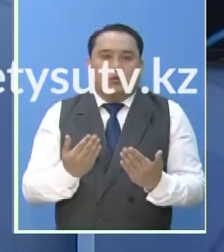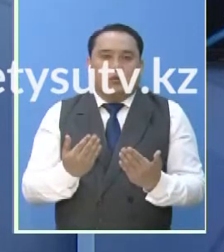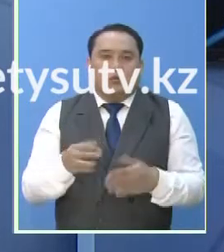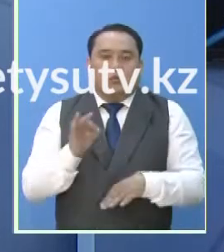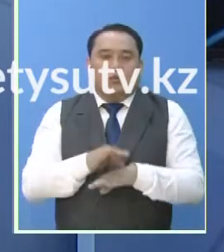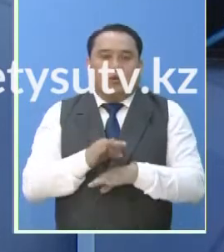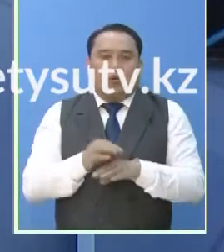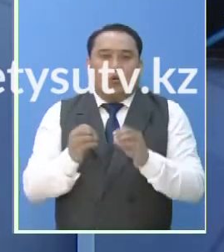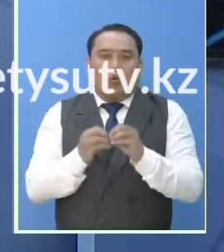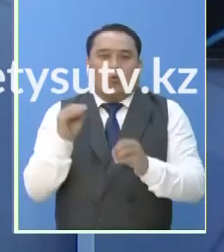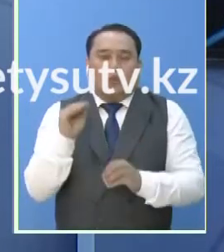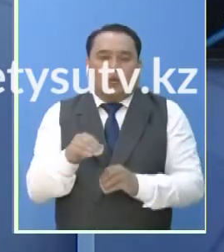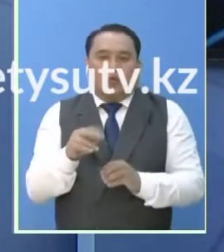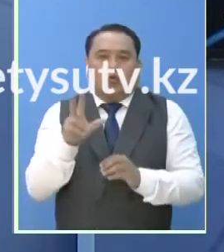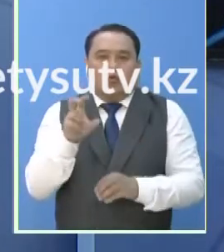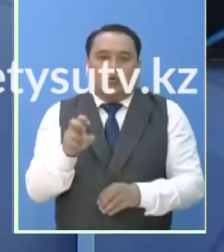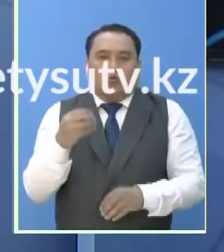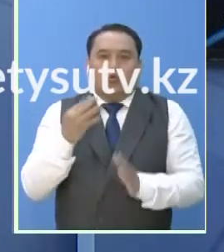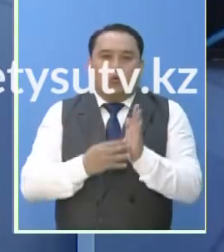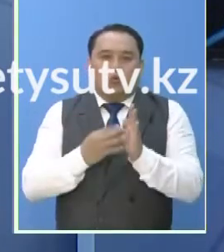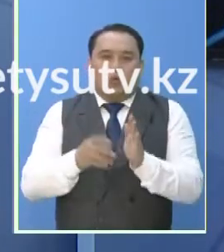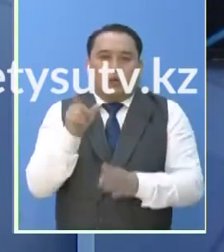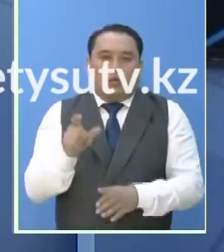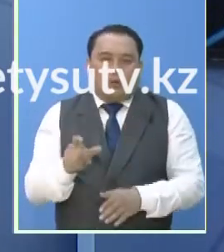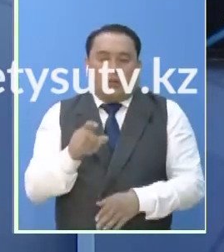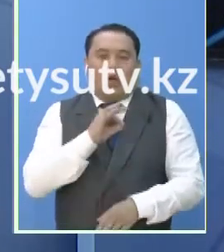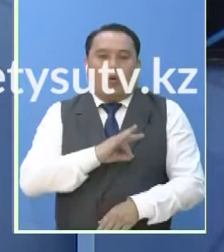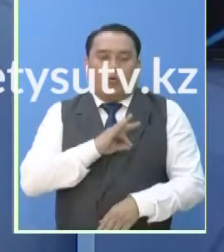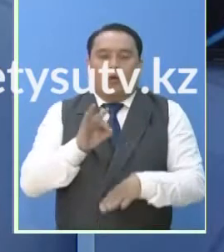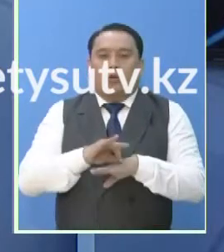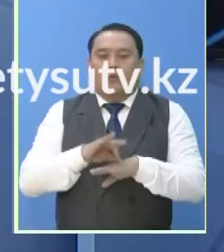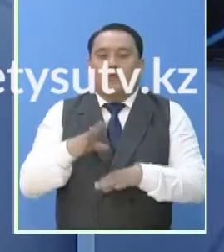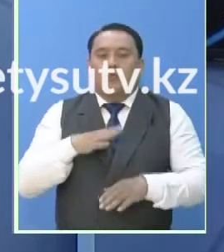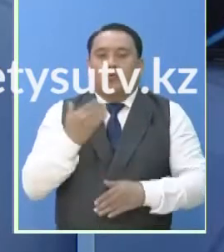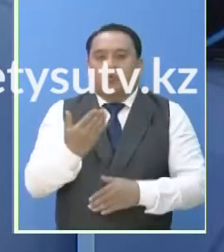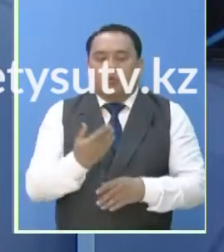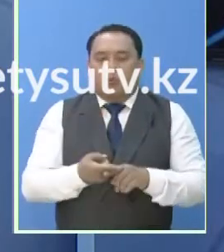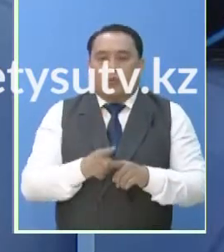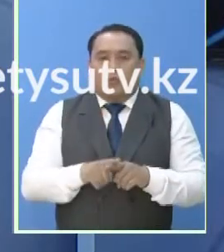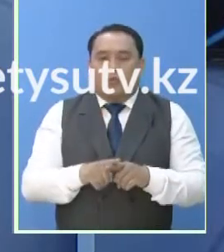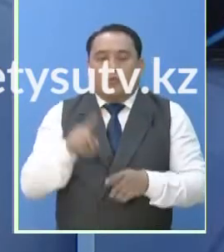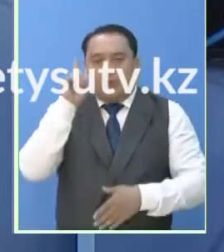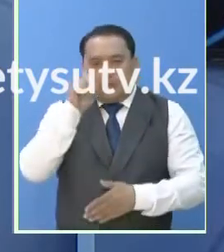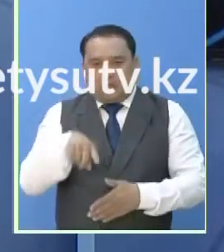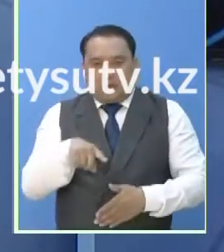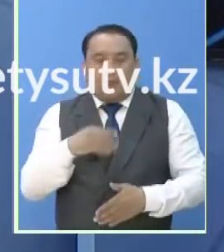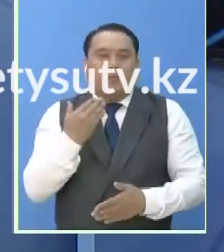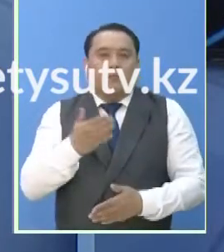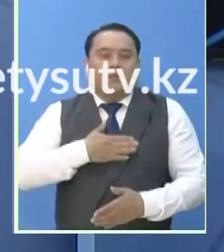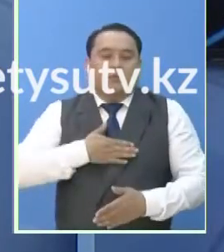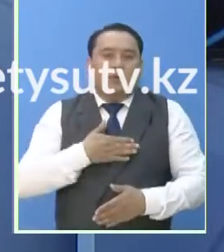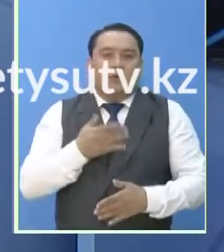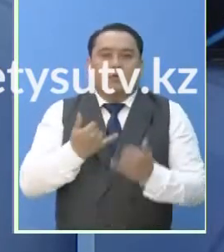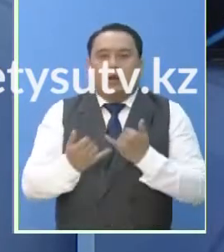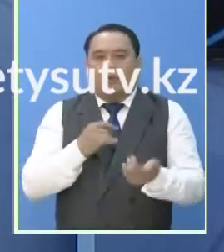симптомменен 10390 адам ауырған. Сондықтан оның өзіне өздеріңіз білесіздер, бұл сары